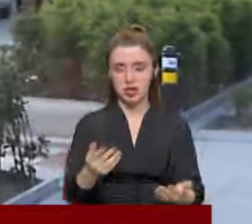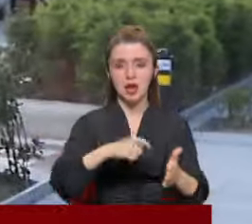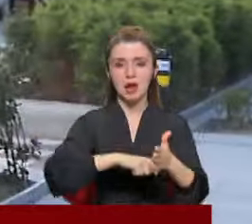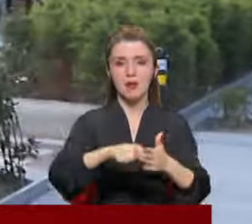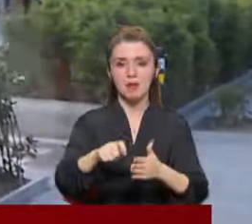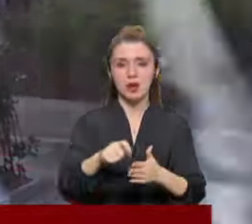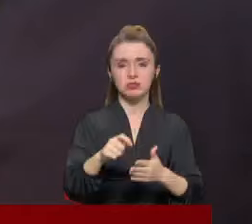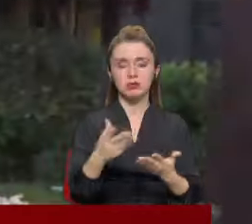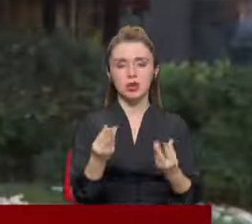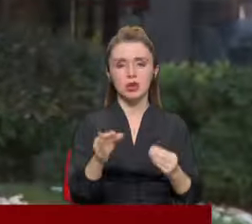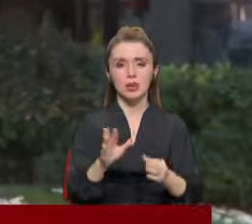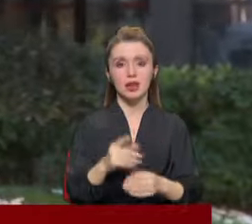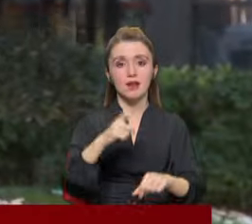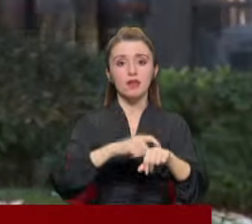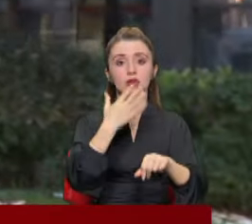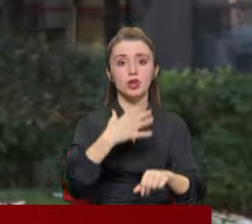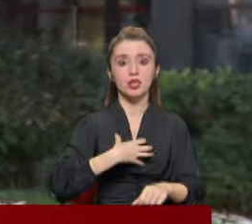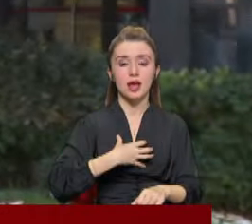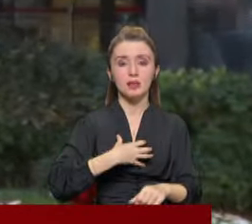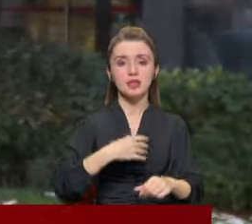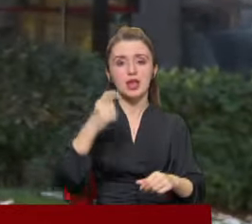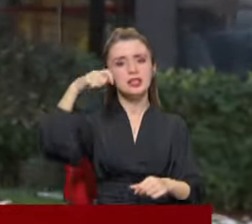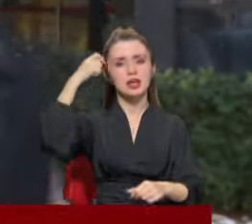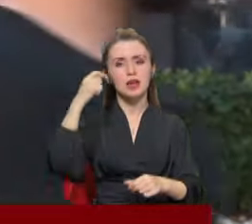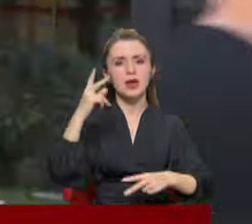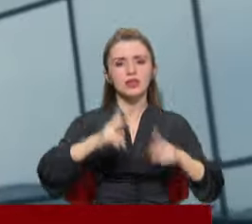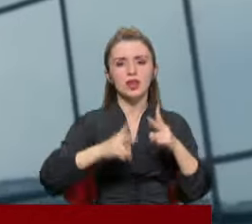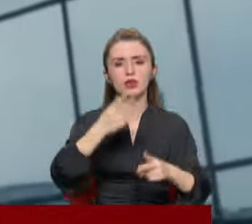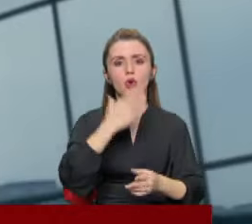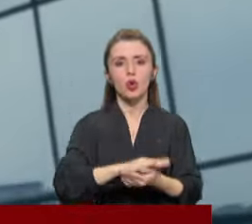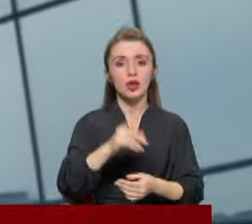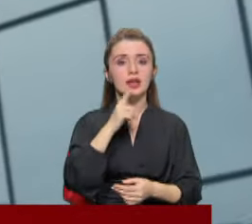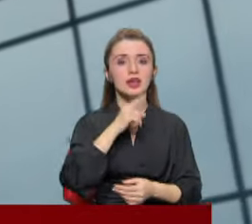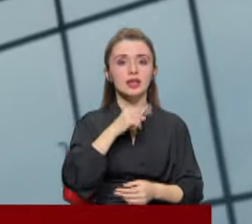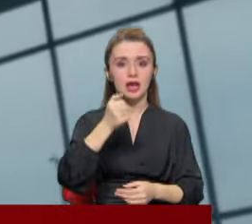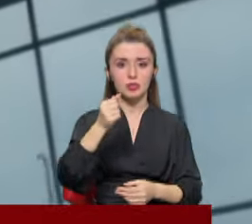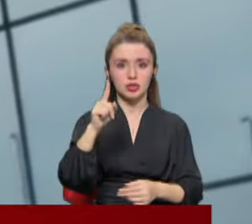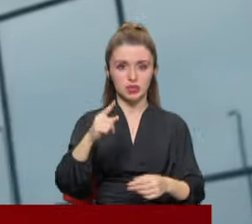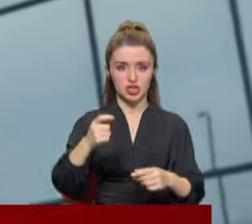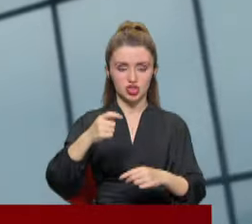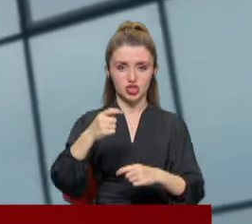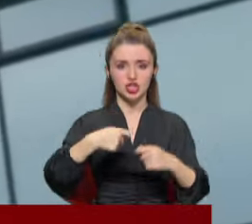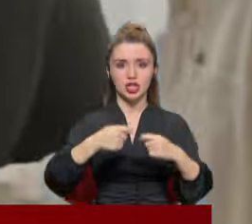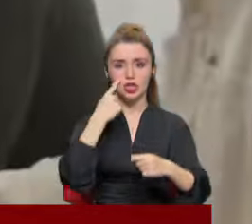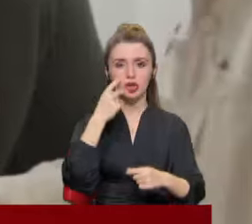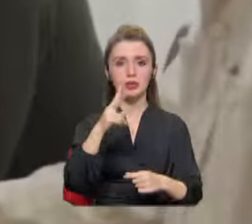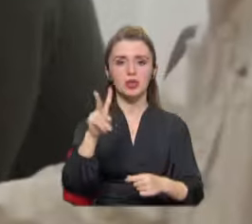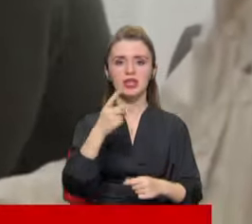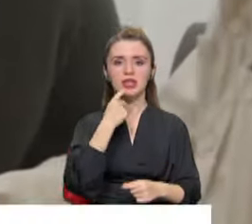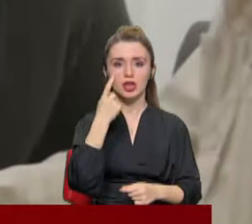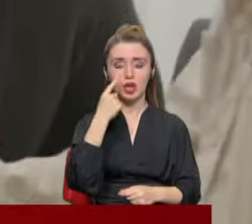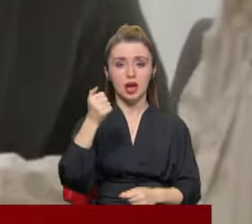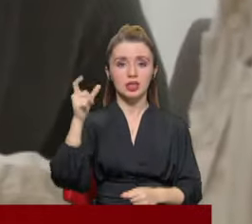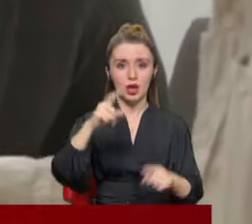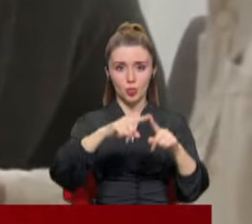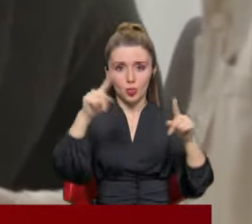kadar zaman kısası tabii ki. Vaktimiz yok bizim şu anda. Kendimize ayıracak sinemamız, tiyatromuz yok, öyle bir şeyimiz. İngiltere'de 61 şirket 2022 yılında 6